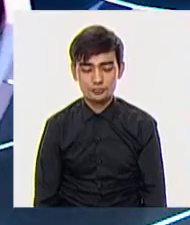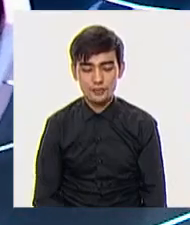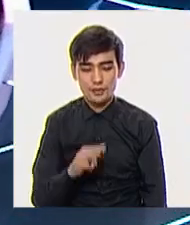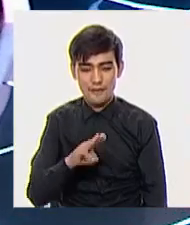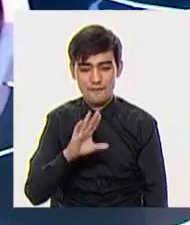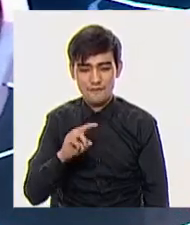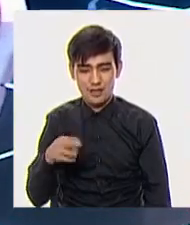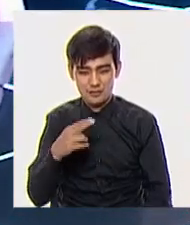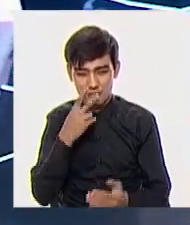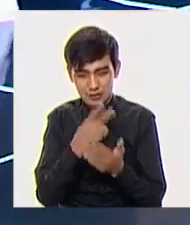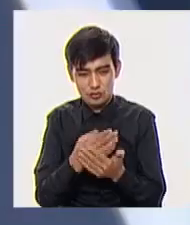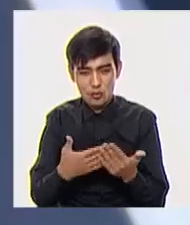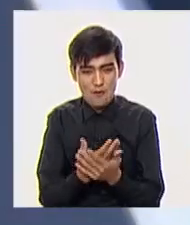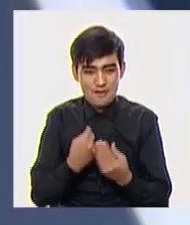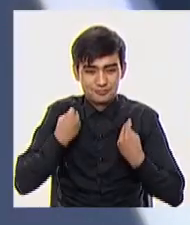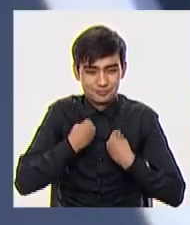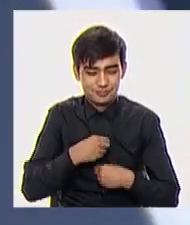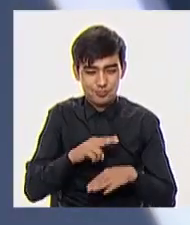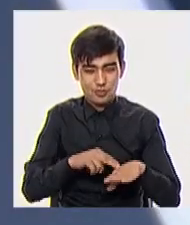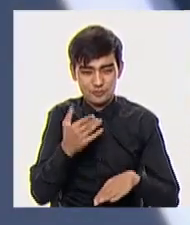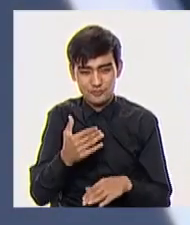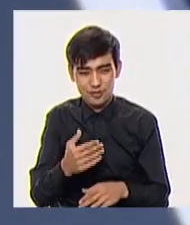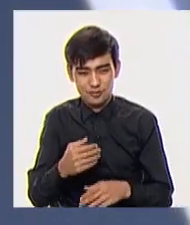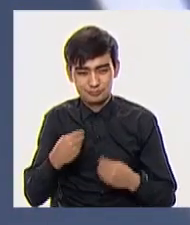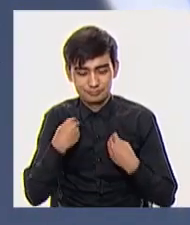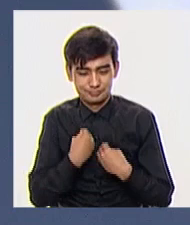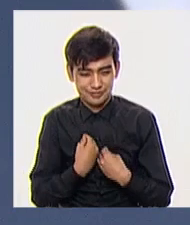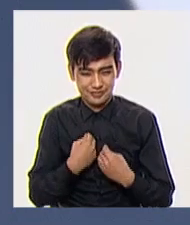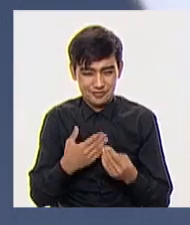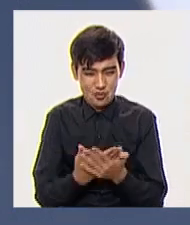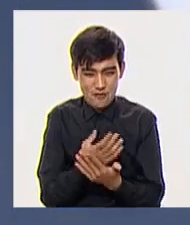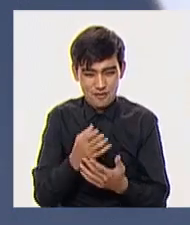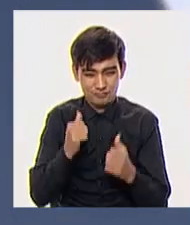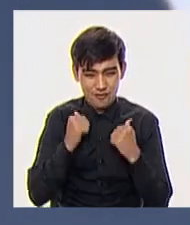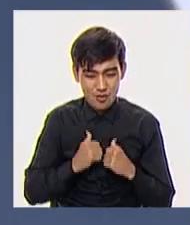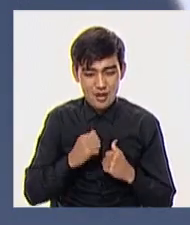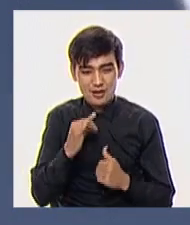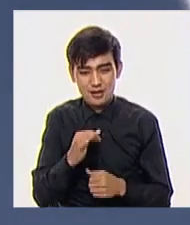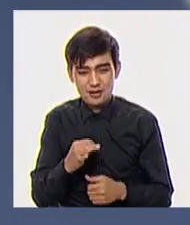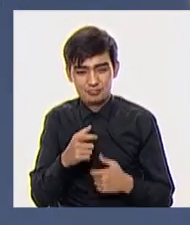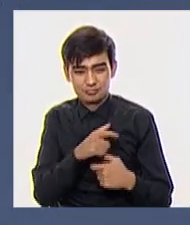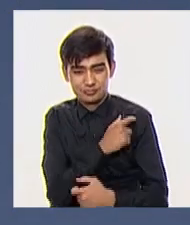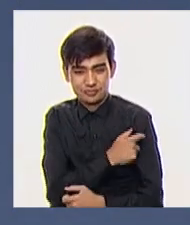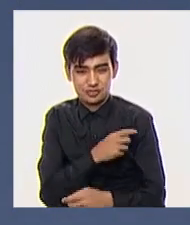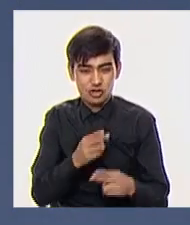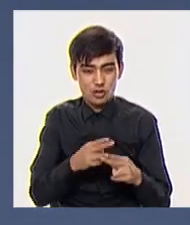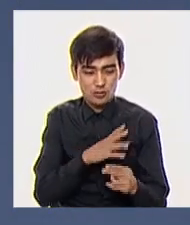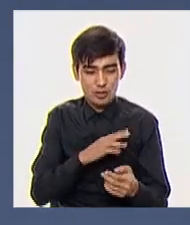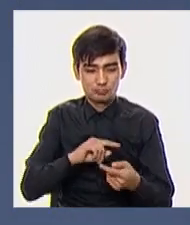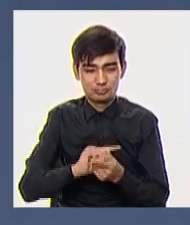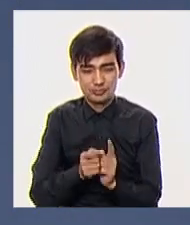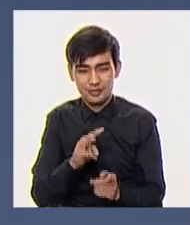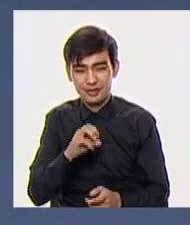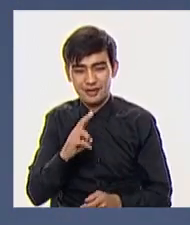В МВД показали новую форму полицейских. В обмундировании металлические жетоны и кокарды решили заменить на текстильные